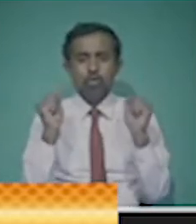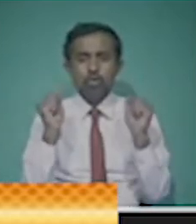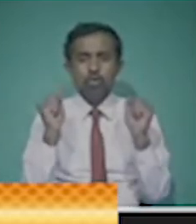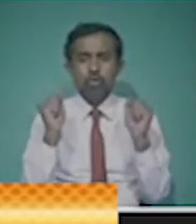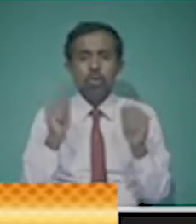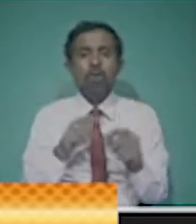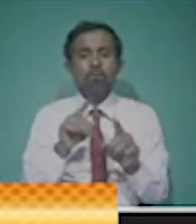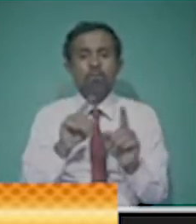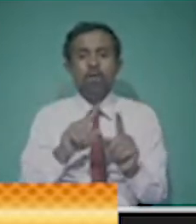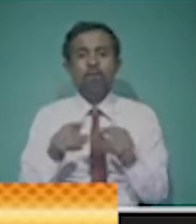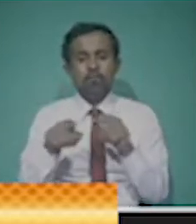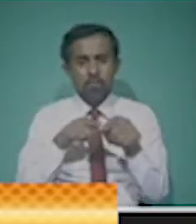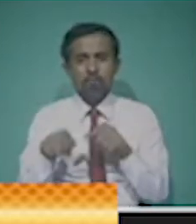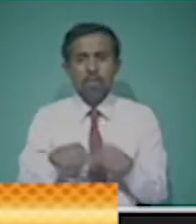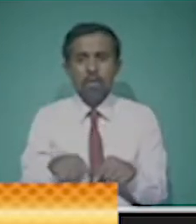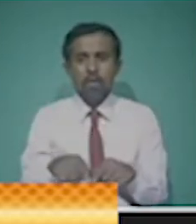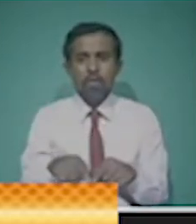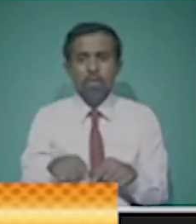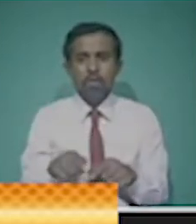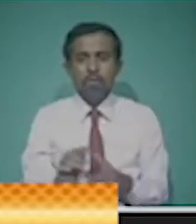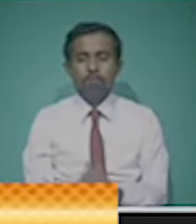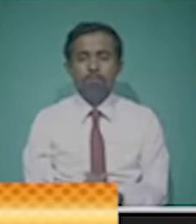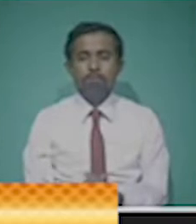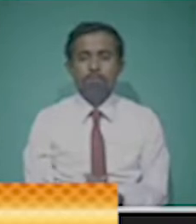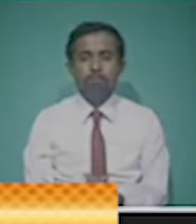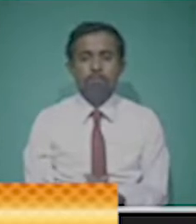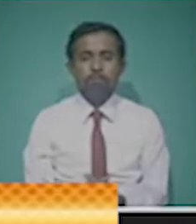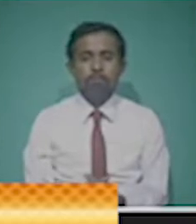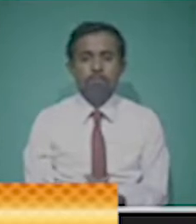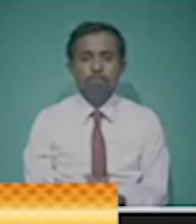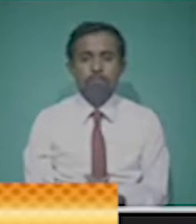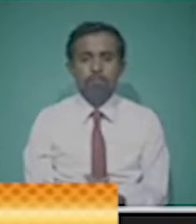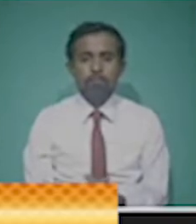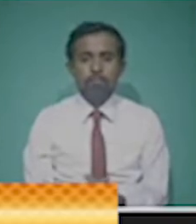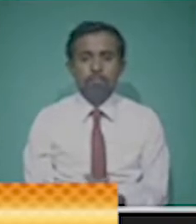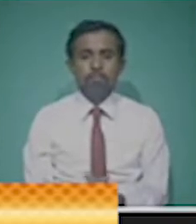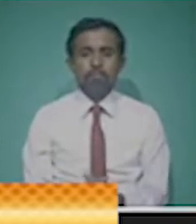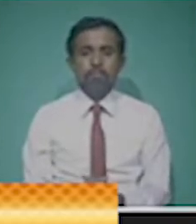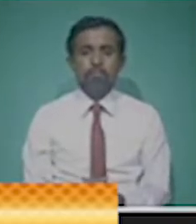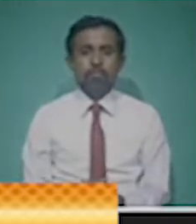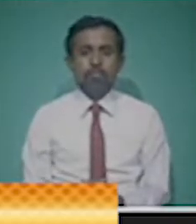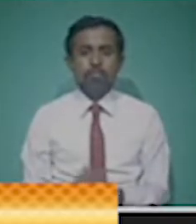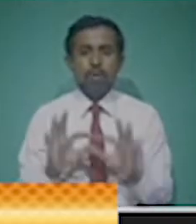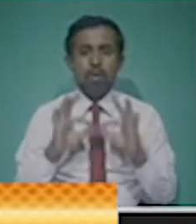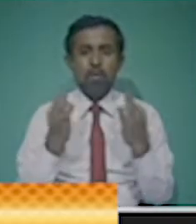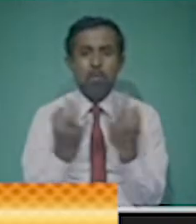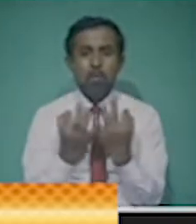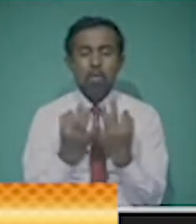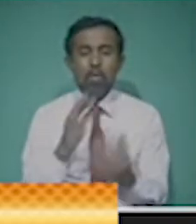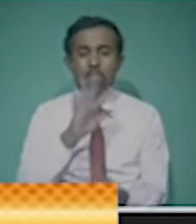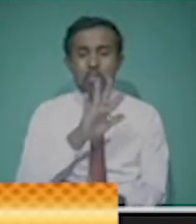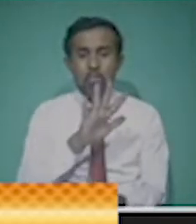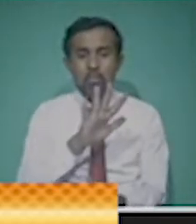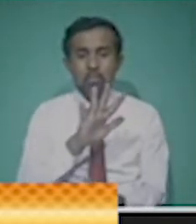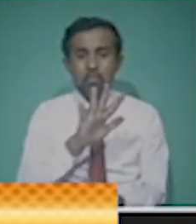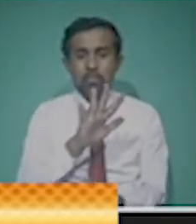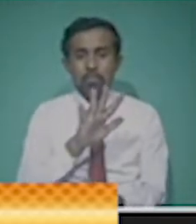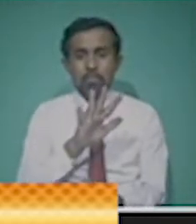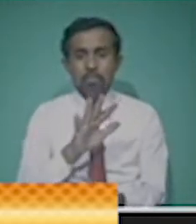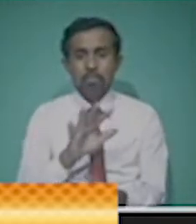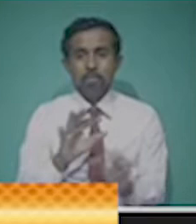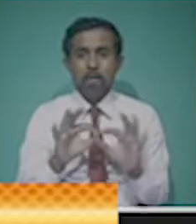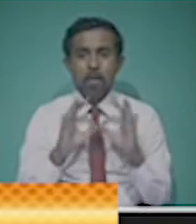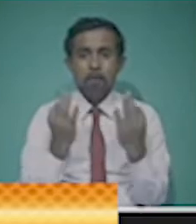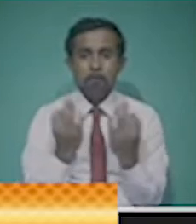மக்கள் அதிகமாக வாழும் அந்த மாவட்டத்தில் கூட 53,000 குடும்பங்களுக்கு வழங்கப்படுகையிலே பெருந்தோட்ட தொழிலாளர் 16,000 குடும்பங்களுக்கு மட்டும்தான்